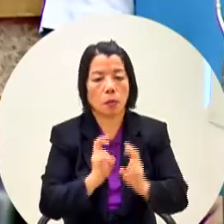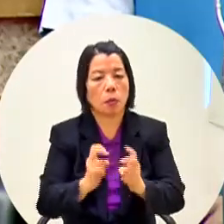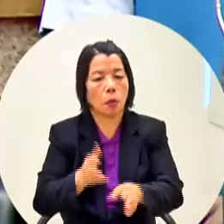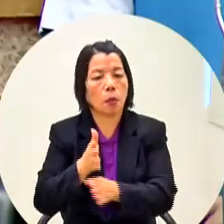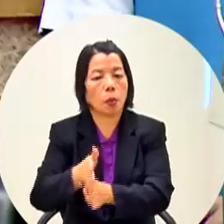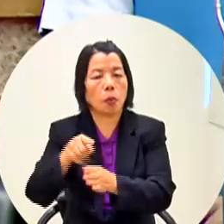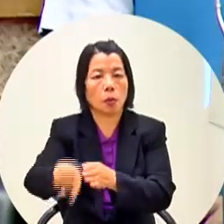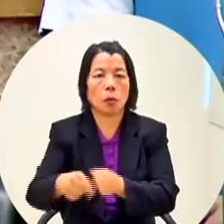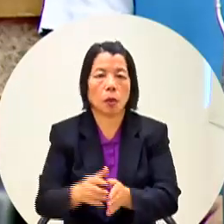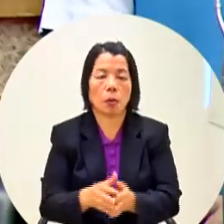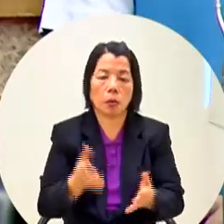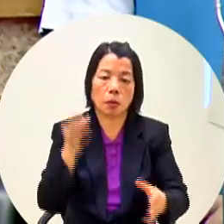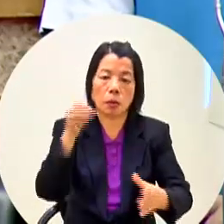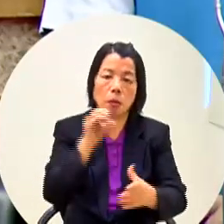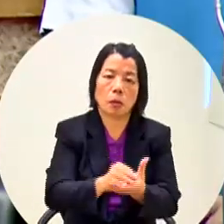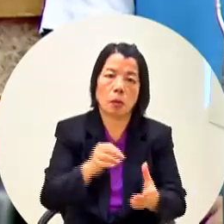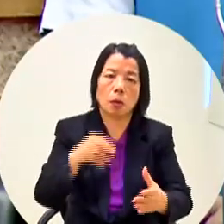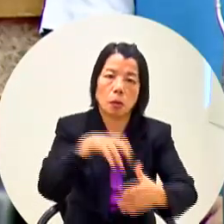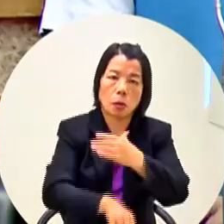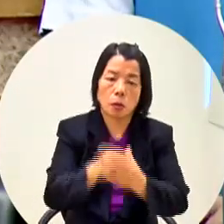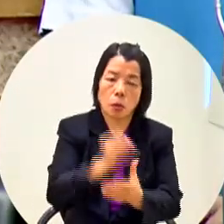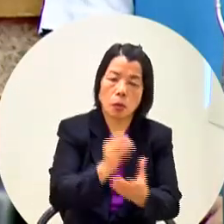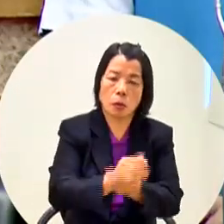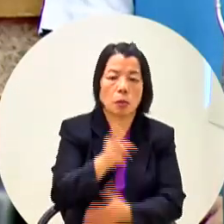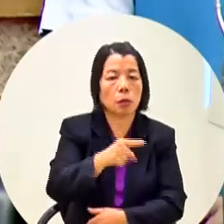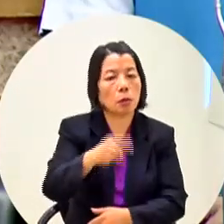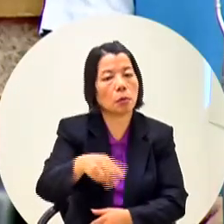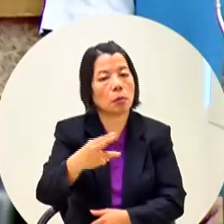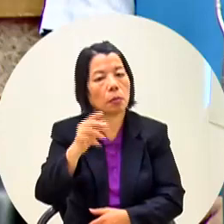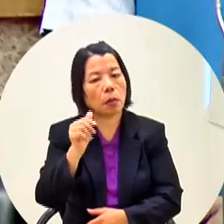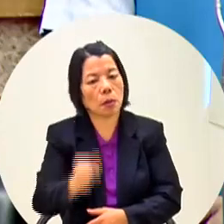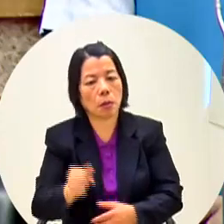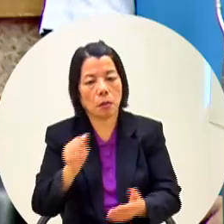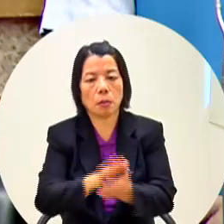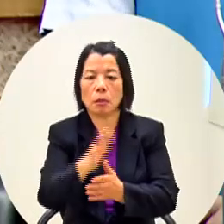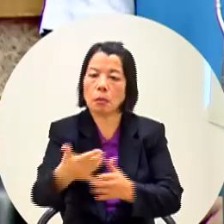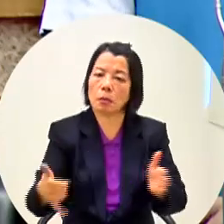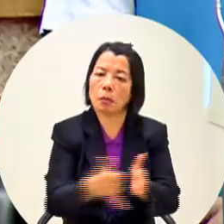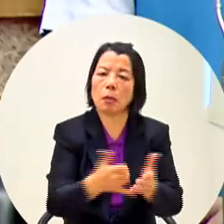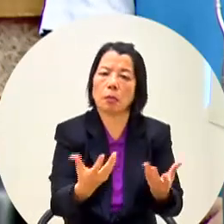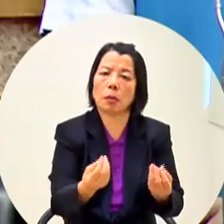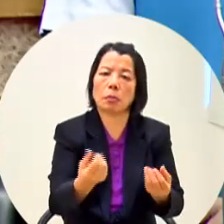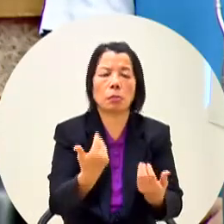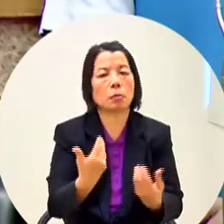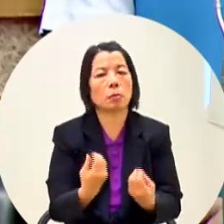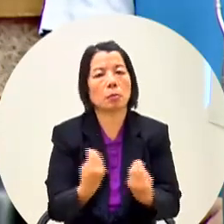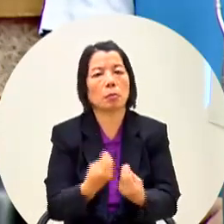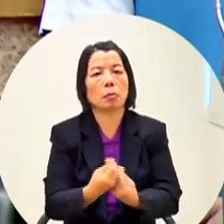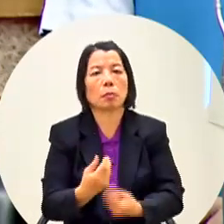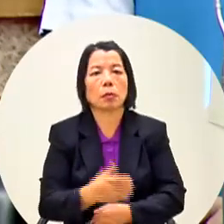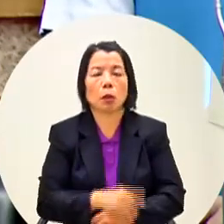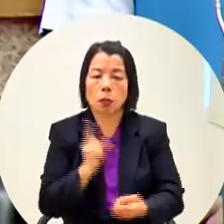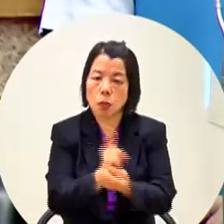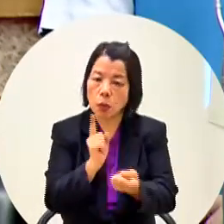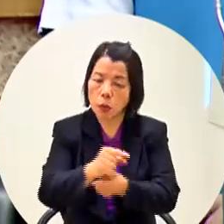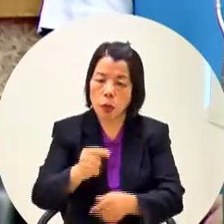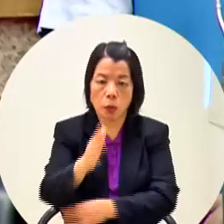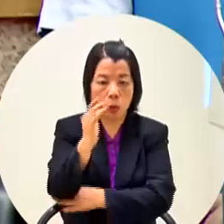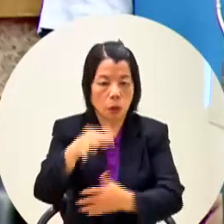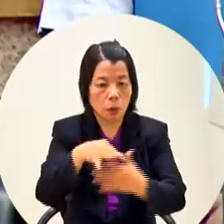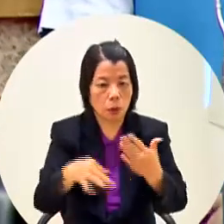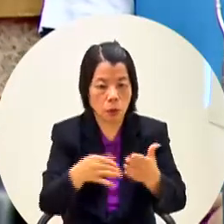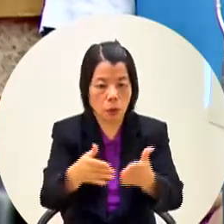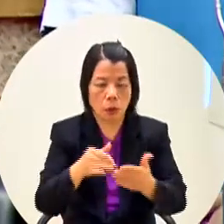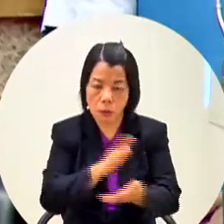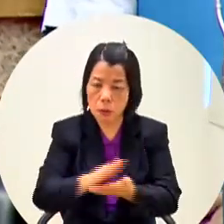资1300亿，到时又没人这边了。都是一样的意见，我们透过一个政策，但我们一个政策没办法解决所有